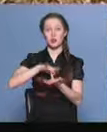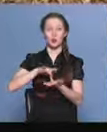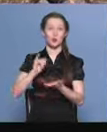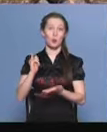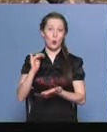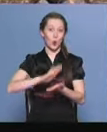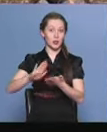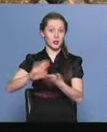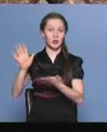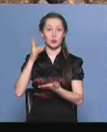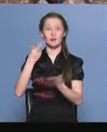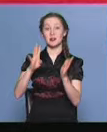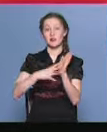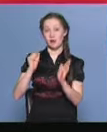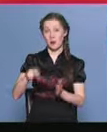Ижевске 29 апреля.